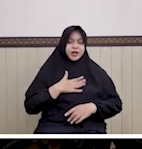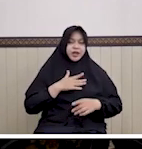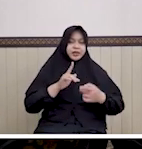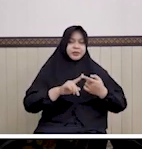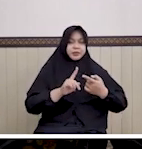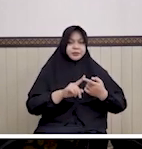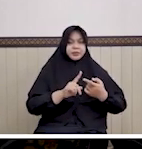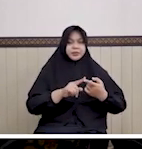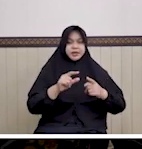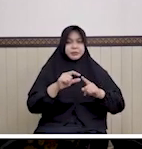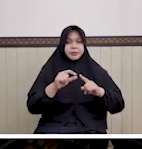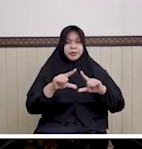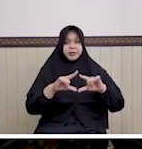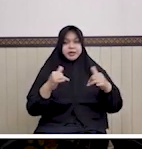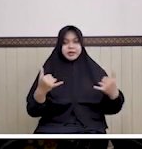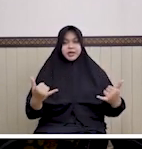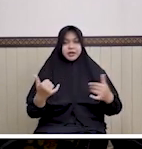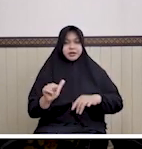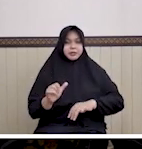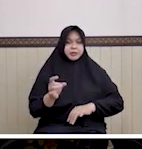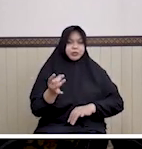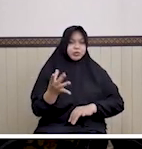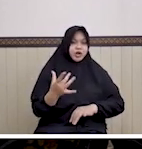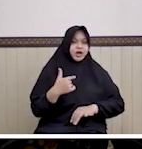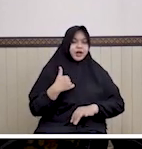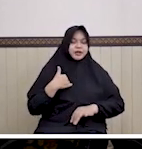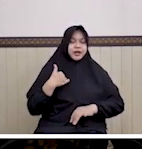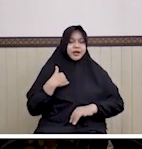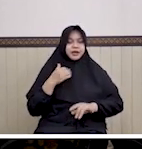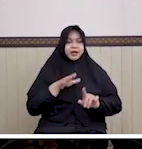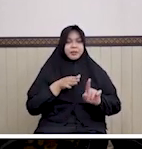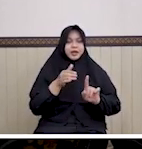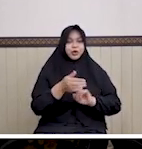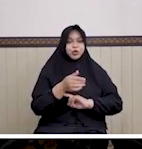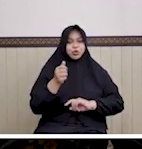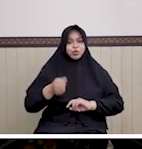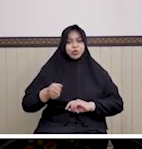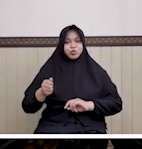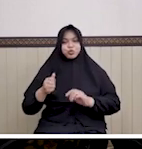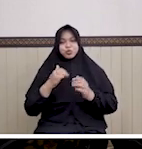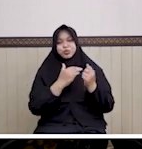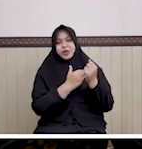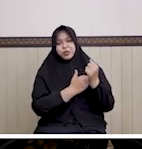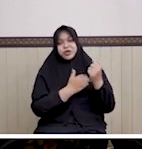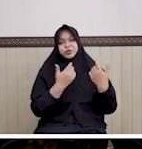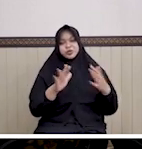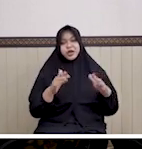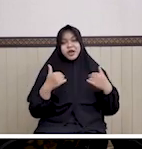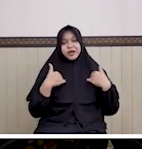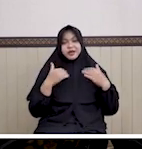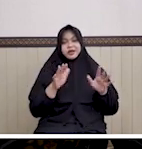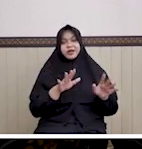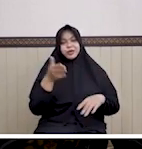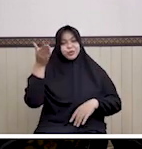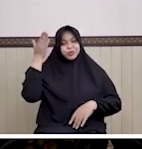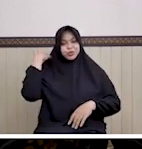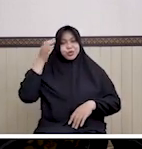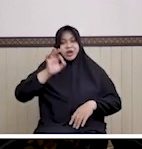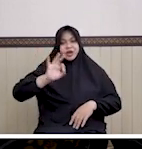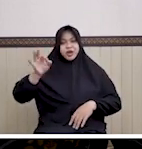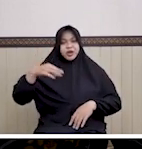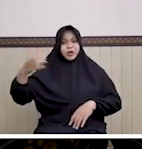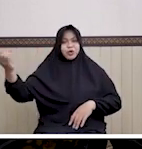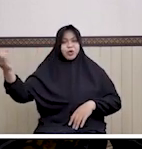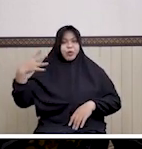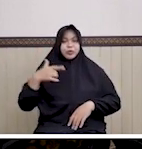yang dibebaskan angin harusnya lebih lebih mudah karena sudah ada payung hukumnya Kalau dulu kalau beli enggak ada besarnya